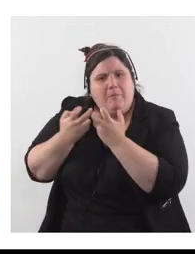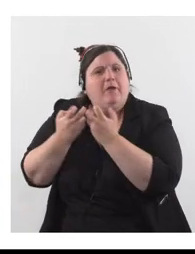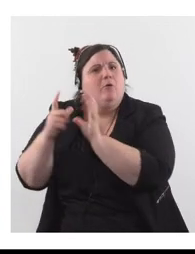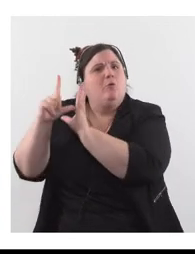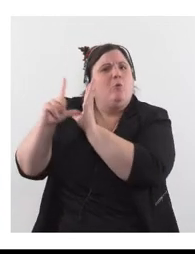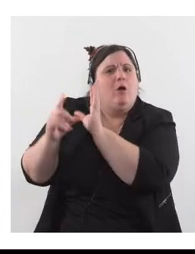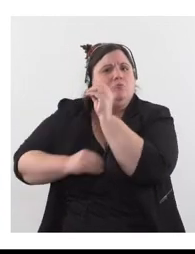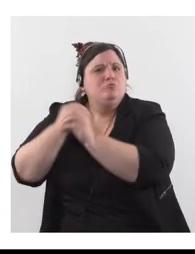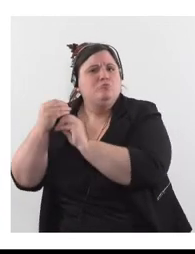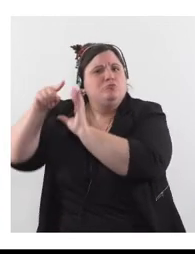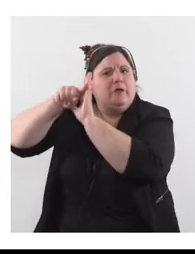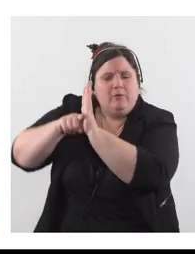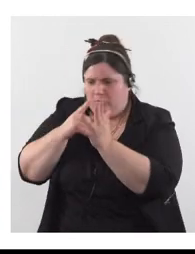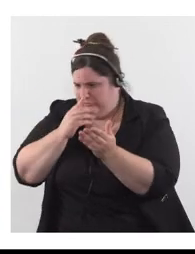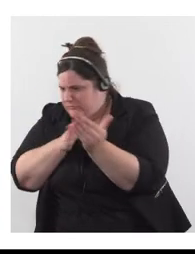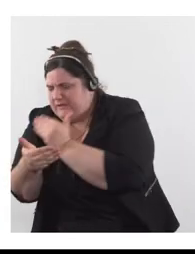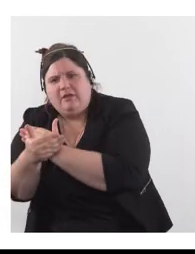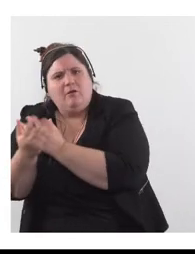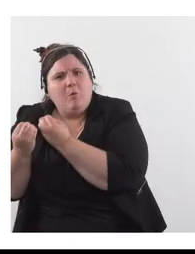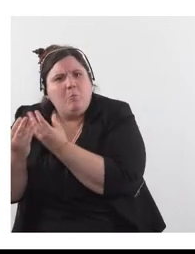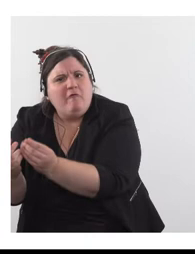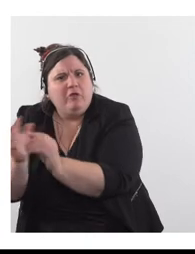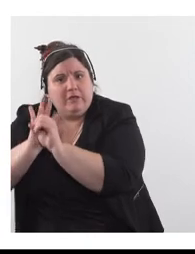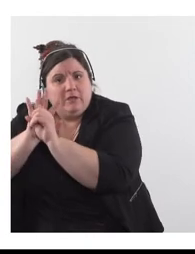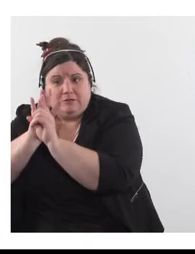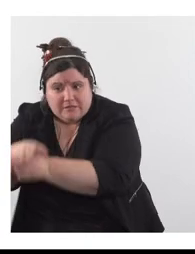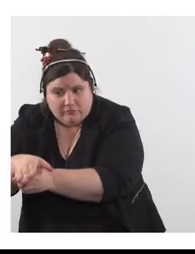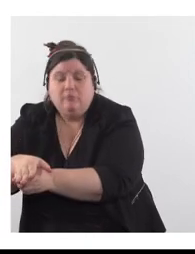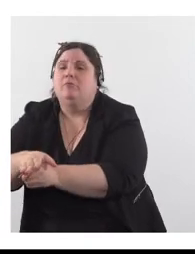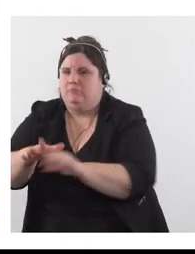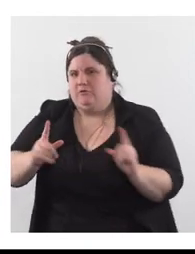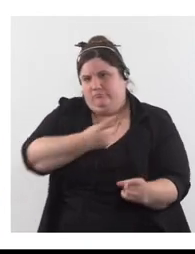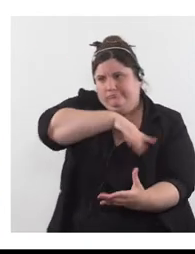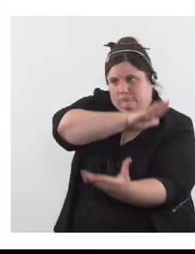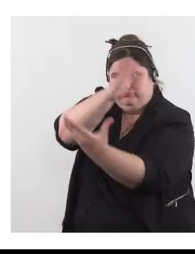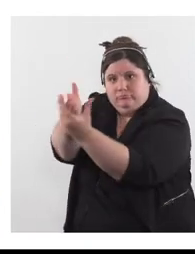dans des textes en fonction de la nature du texte. Les procédures ne sont pas les mêmes.